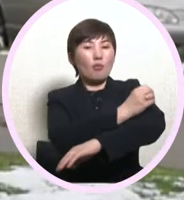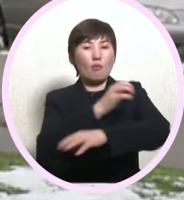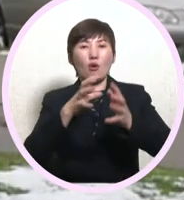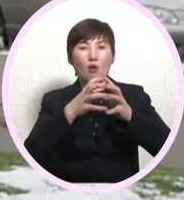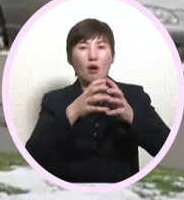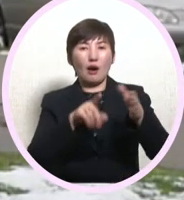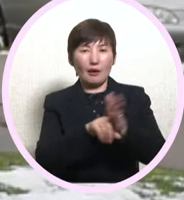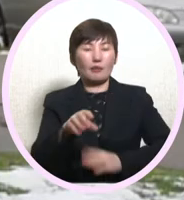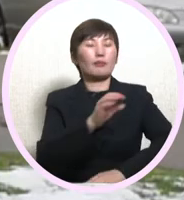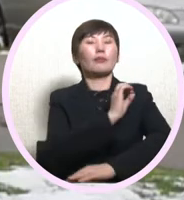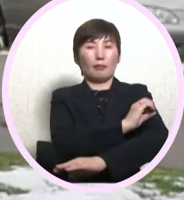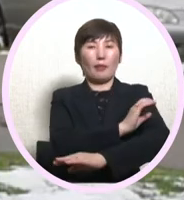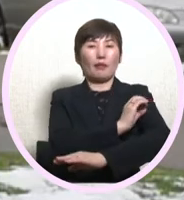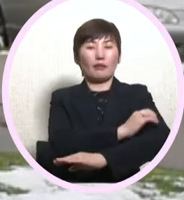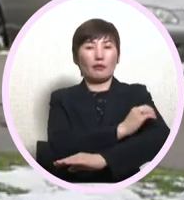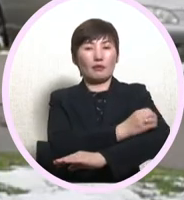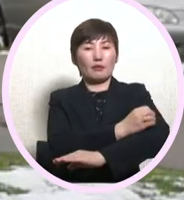үзнэ.